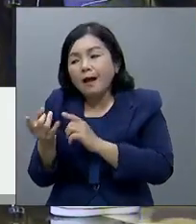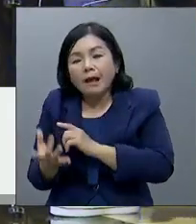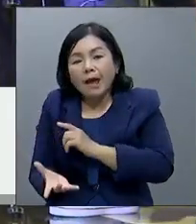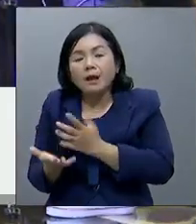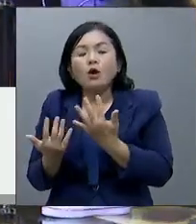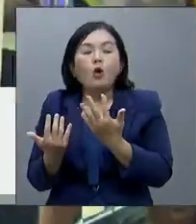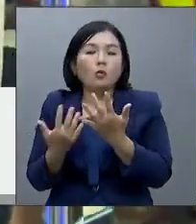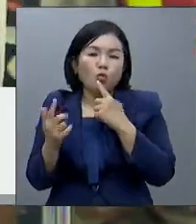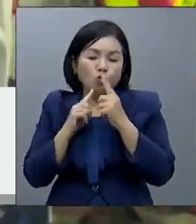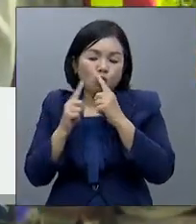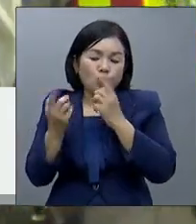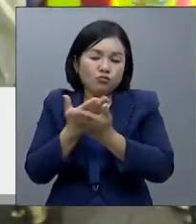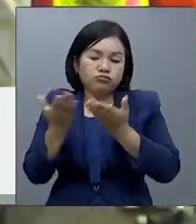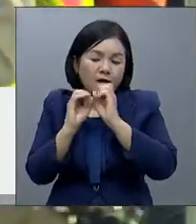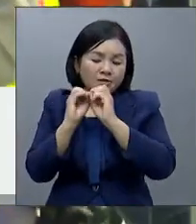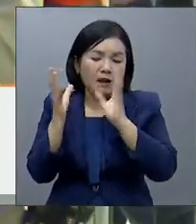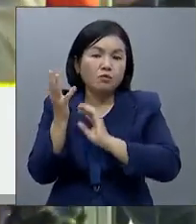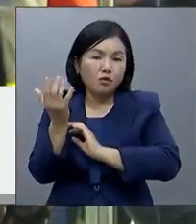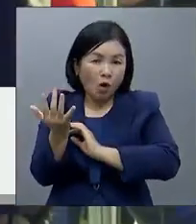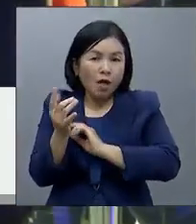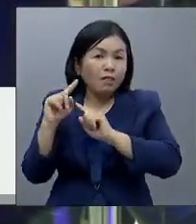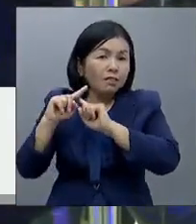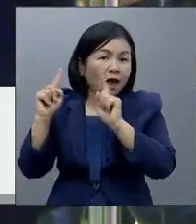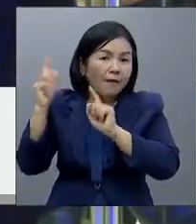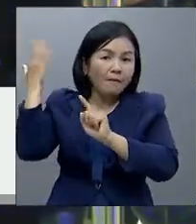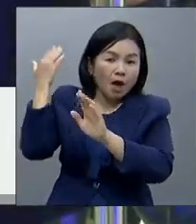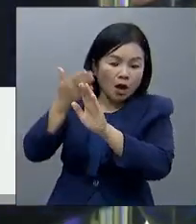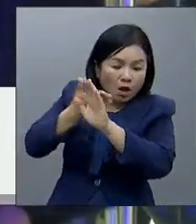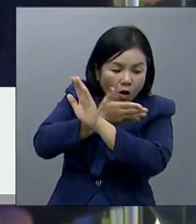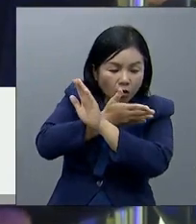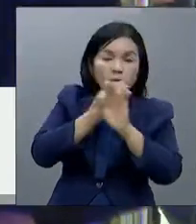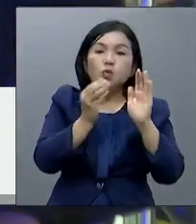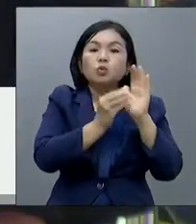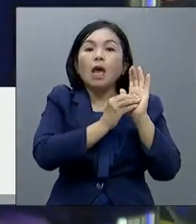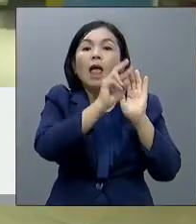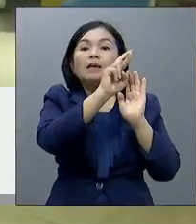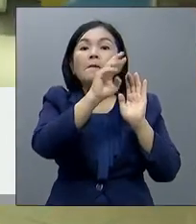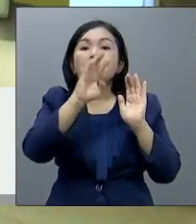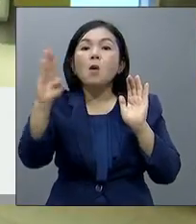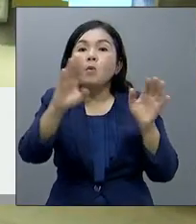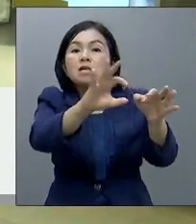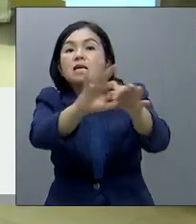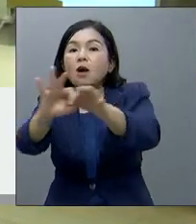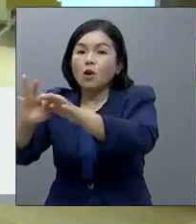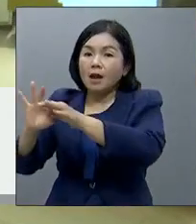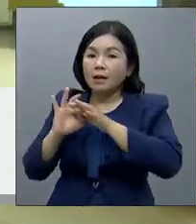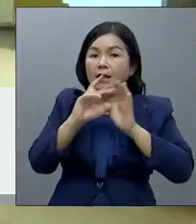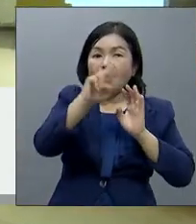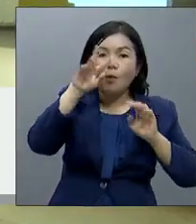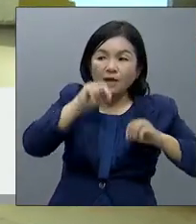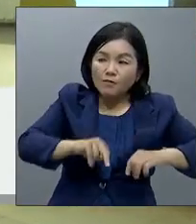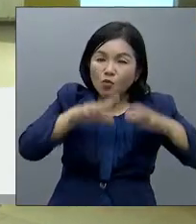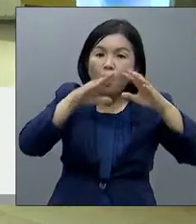ไปหารือกันให้ชัดเจนซะก่อนแต่ที่ผ่านมาทางกทม.ได้เชื่อมระบบการแจ้งเตือนเหตุภัยพิบัติน้ำท่วม